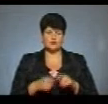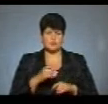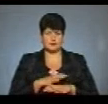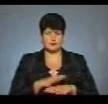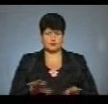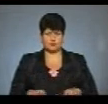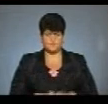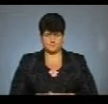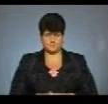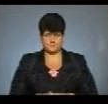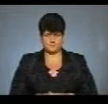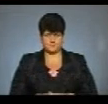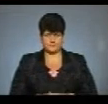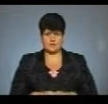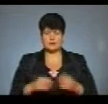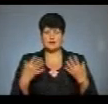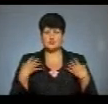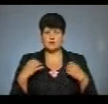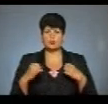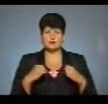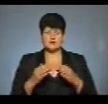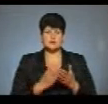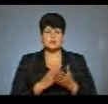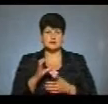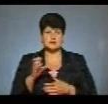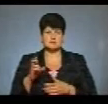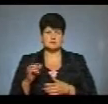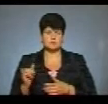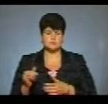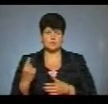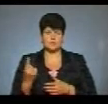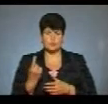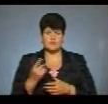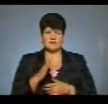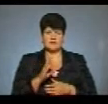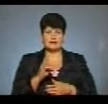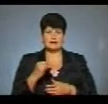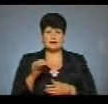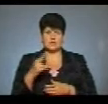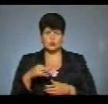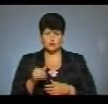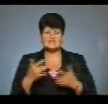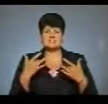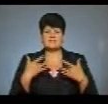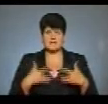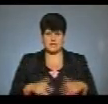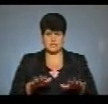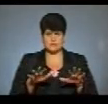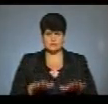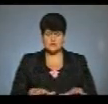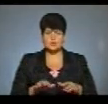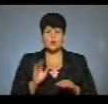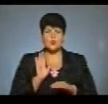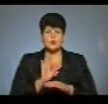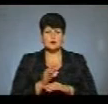було. Начальника управління Служби безпеки України в області Віталія Найду звільнили з посади. Указ про це